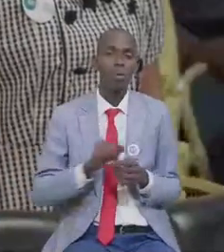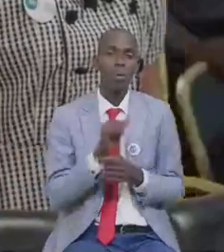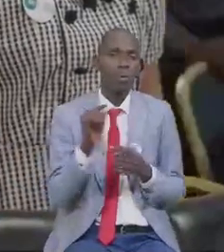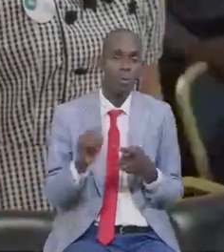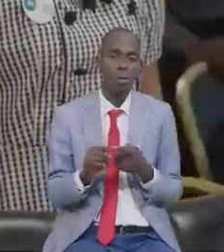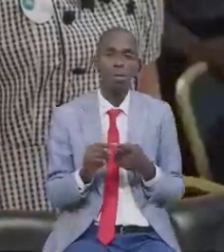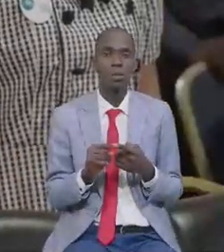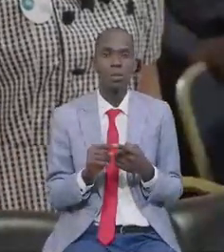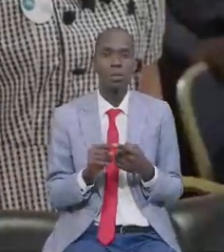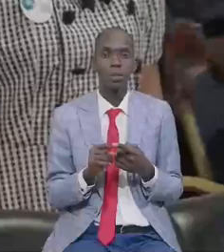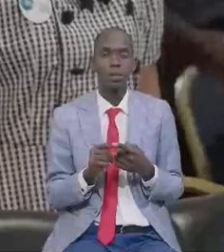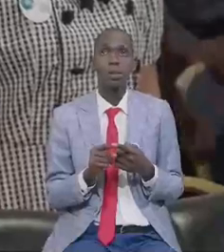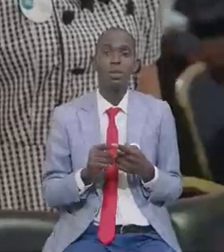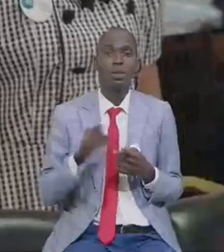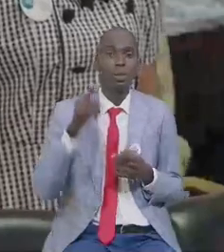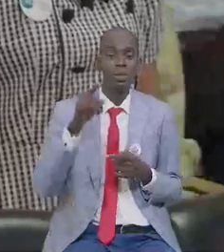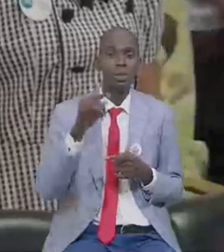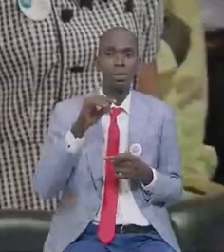Quand il a parlé au soleil,